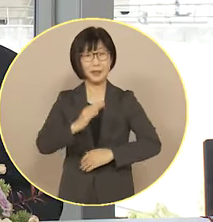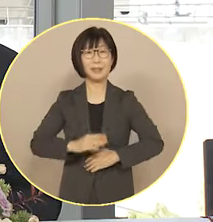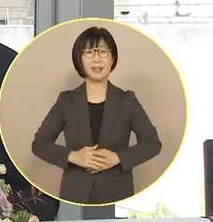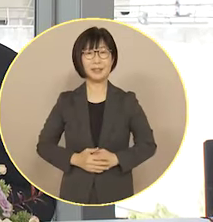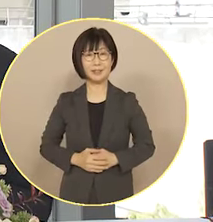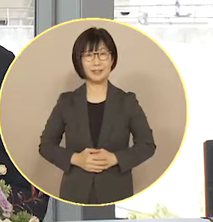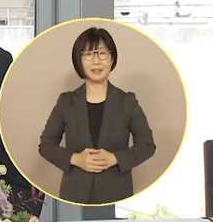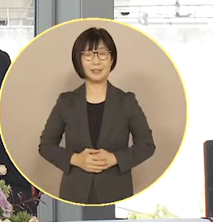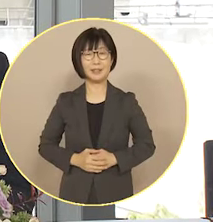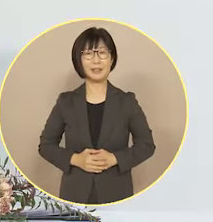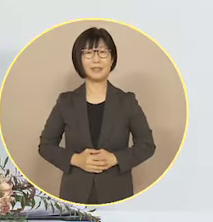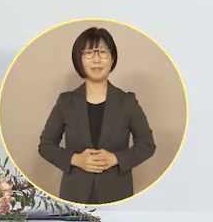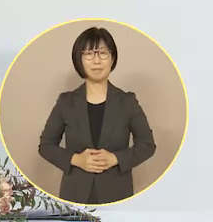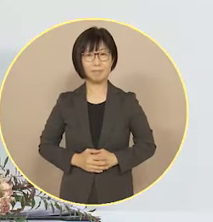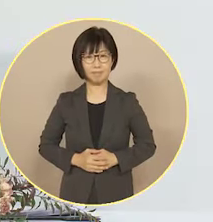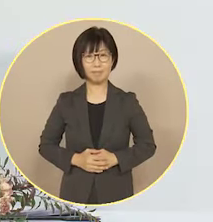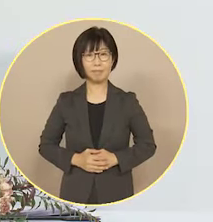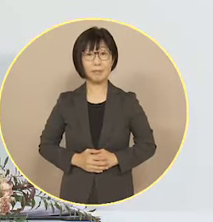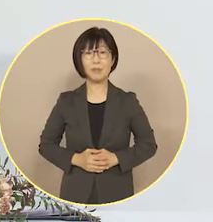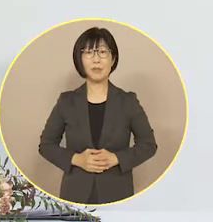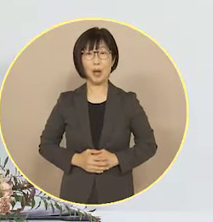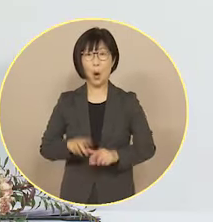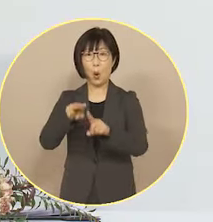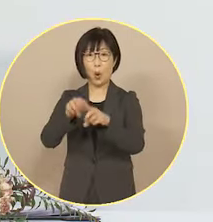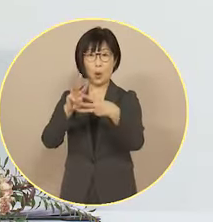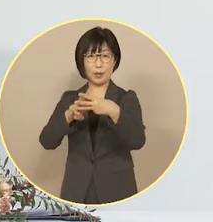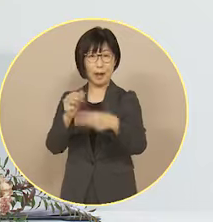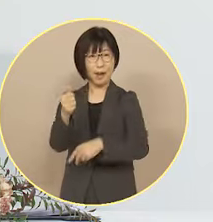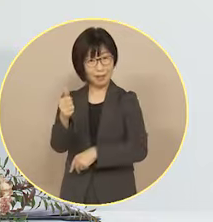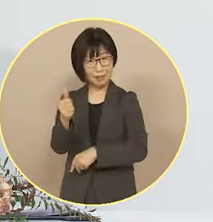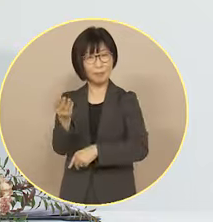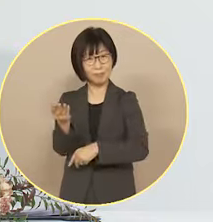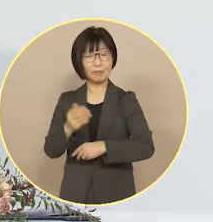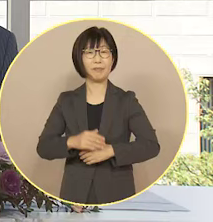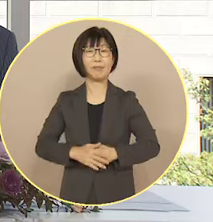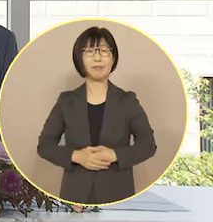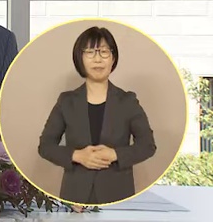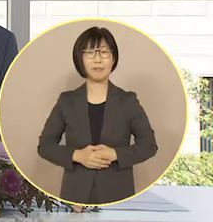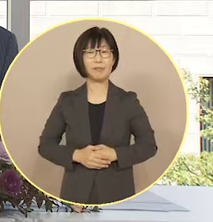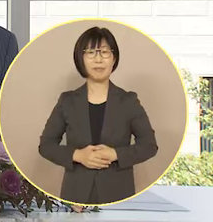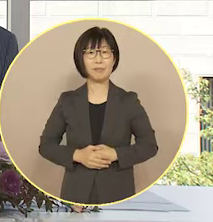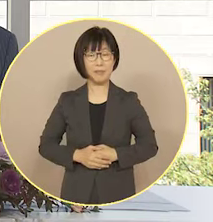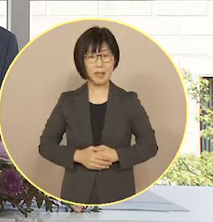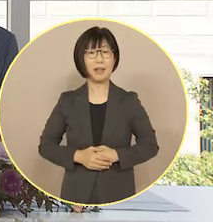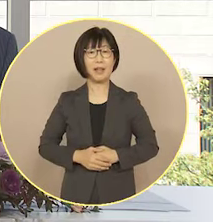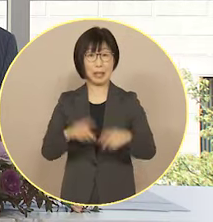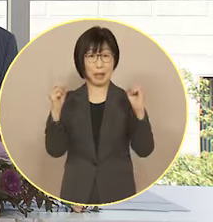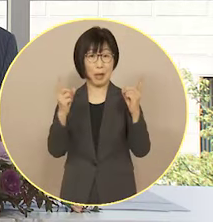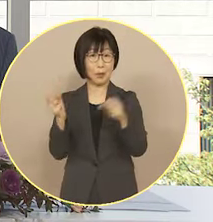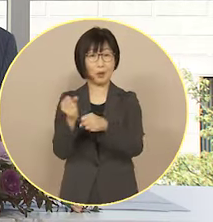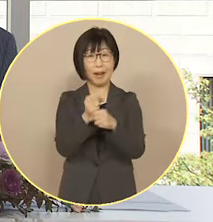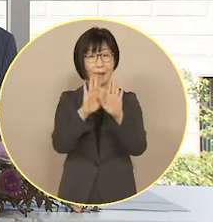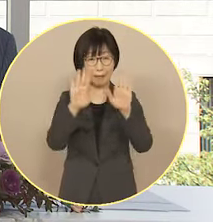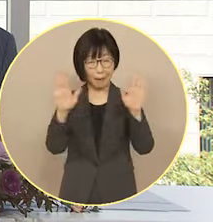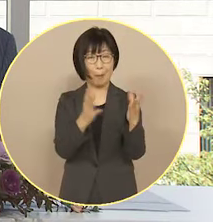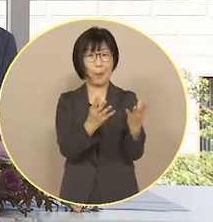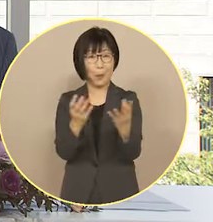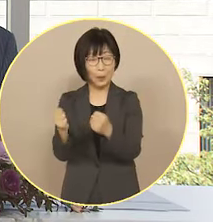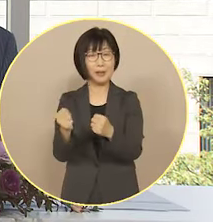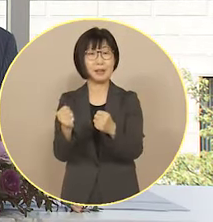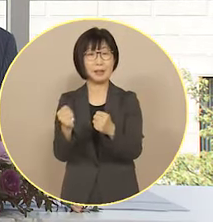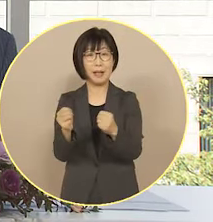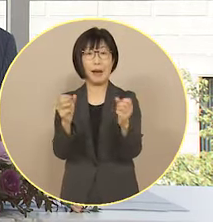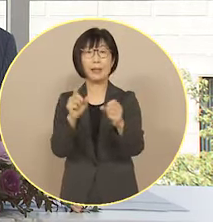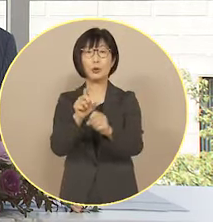します最後に小田さんお願いしますはい次々と今イベントが再開されており